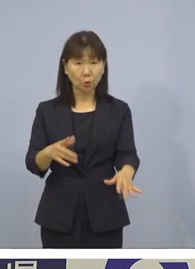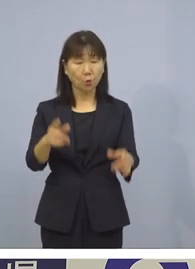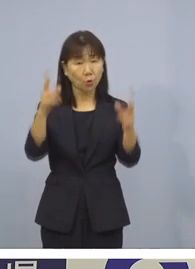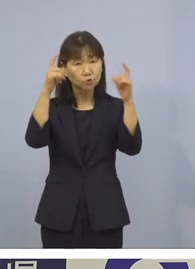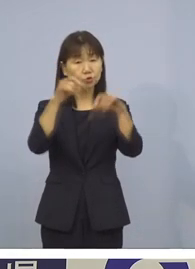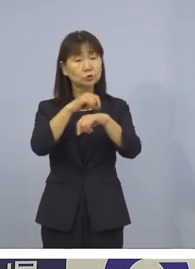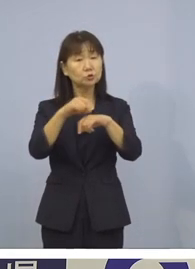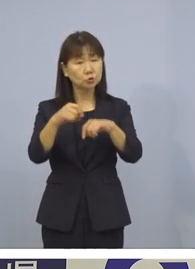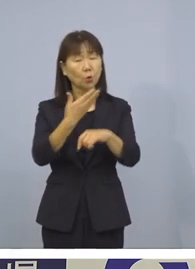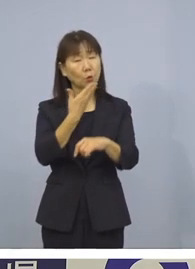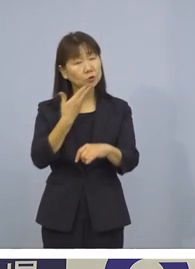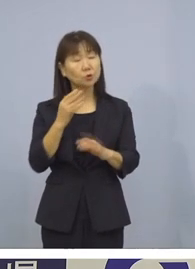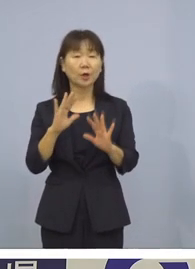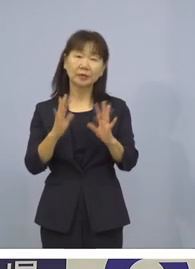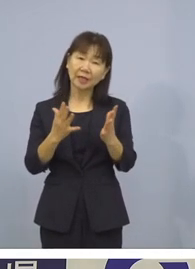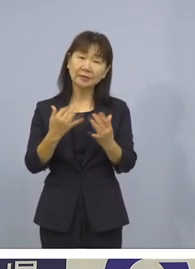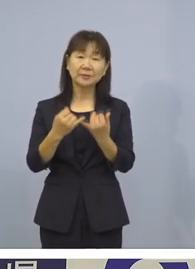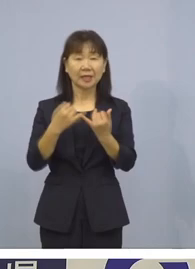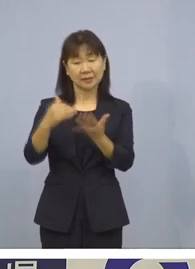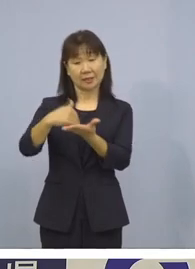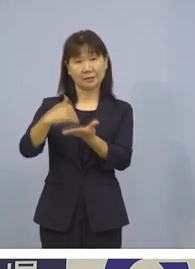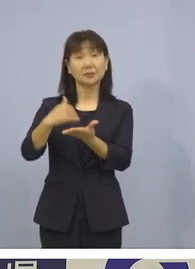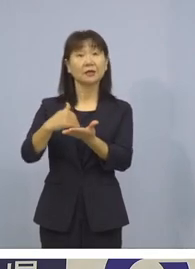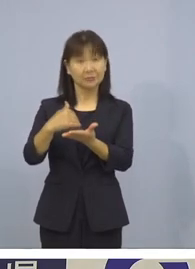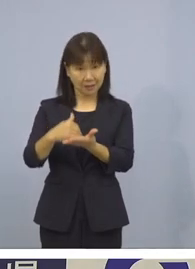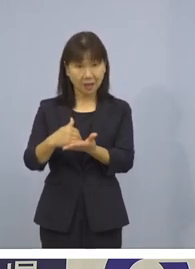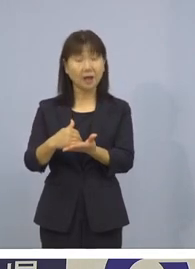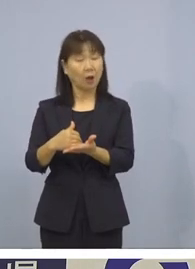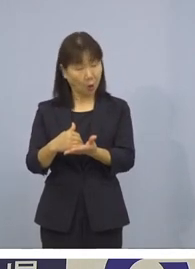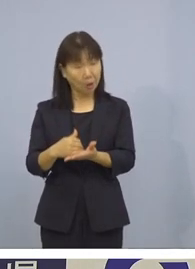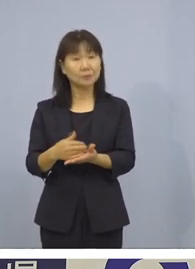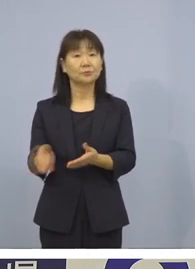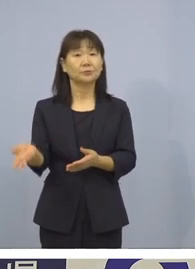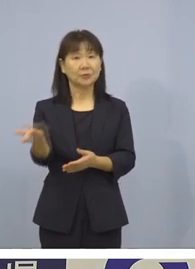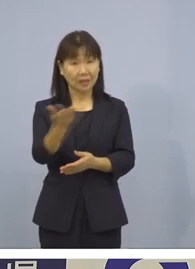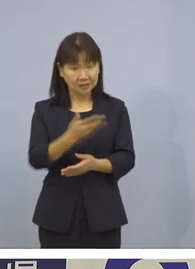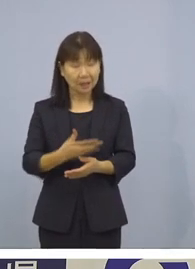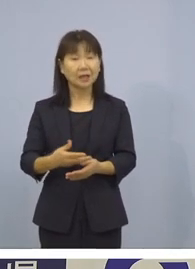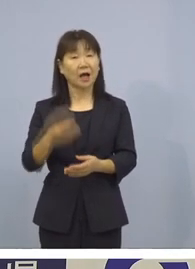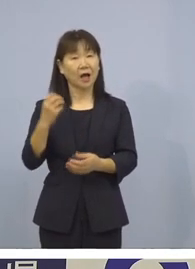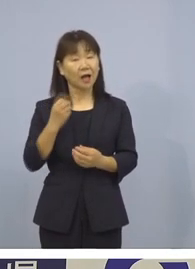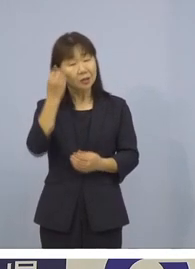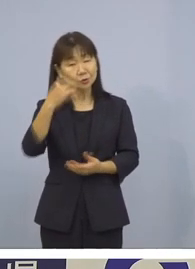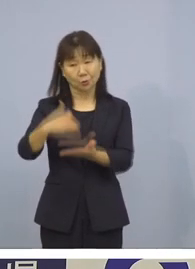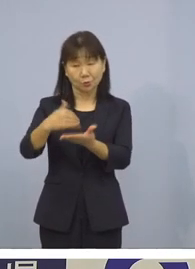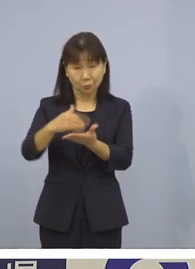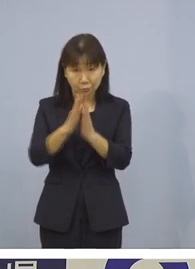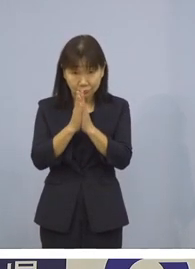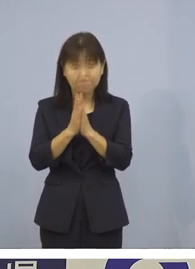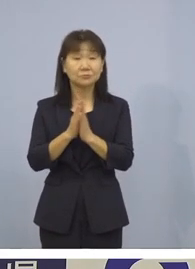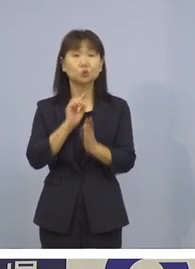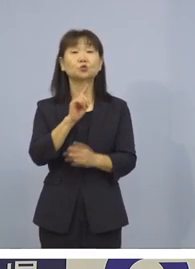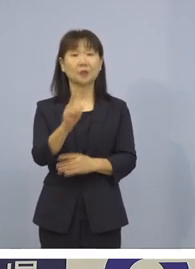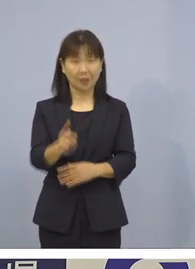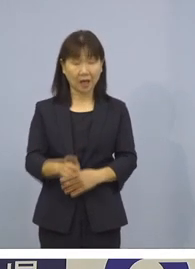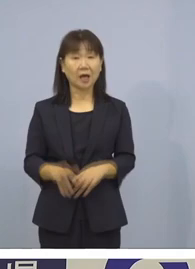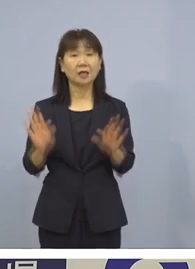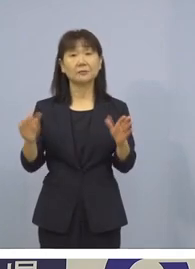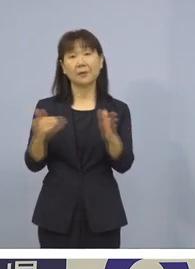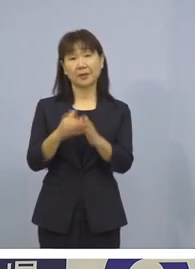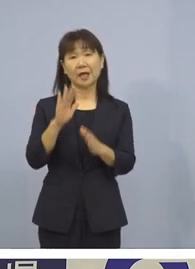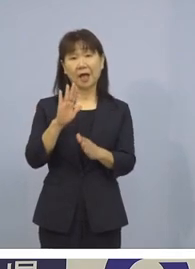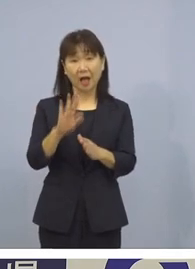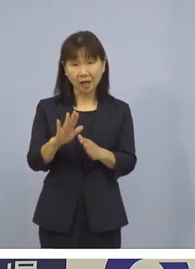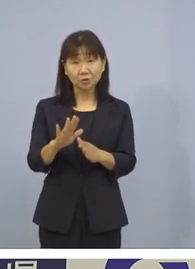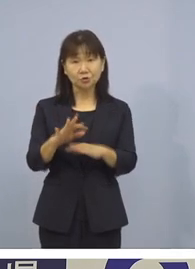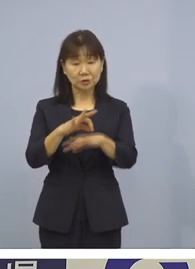まいのがないみたいな、まあ、そんな話があって、で皆さんもう正味感想を言ってって言ったら、いや今までにある肉より